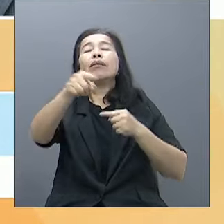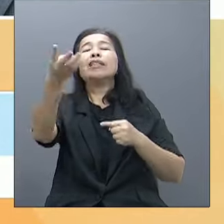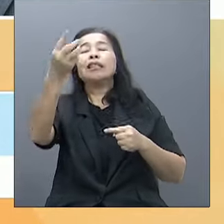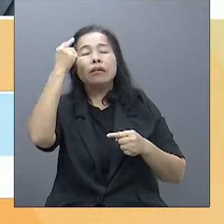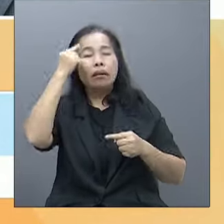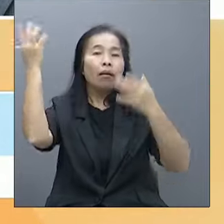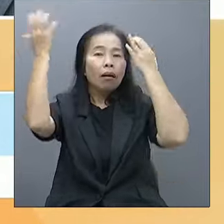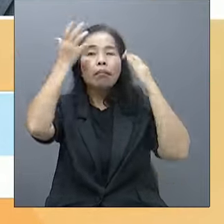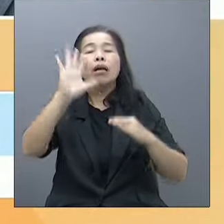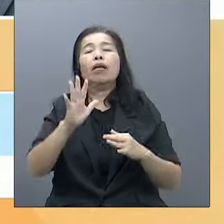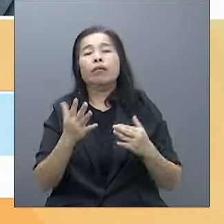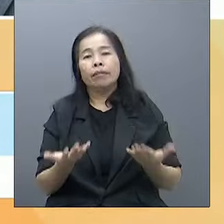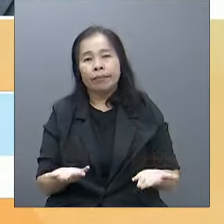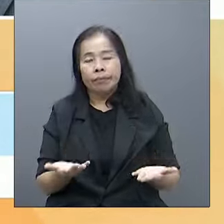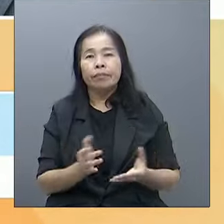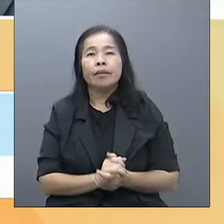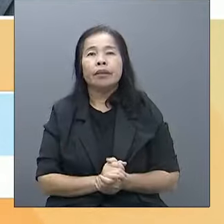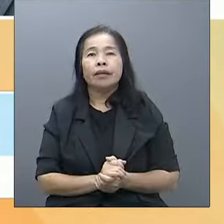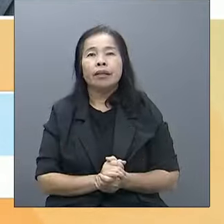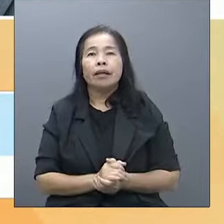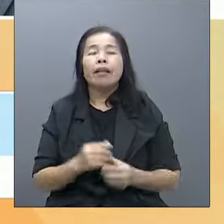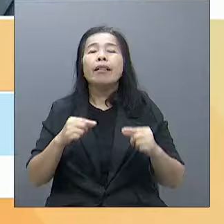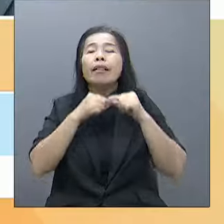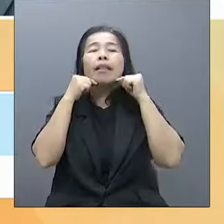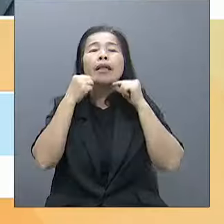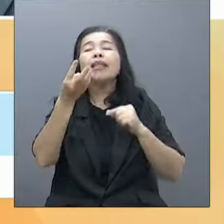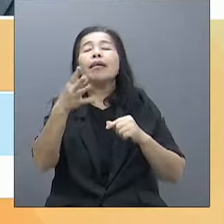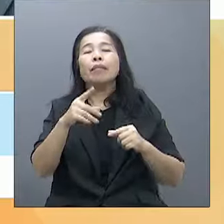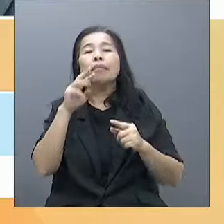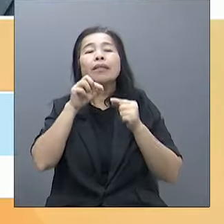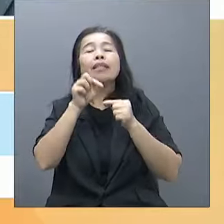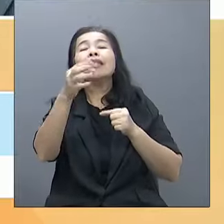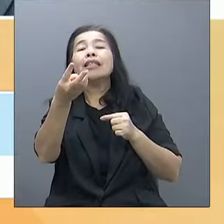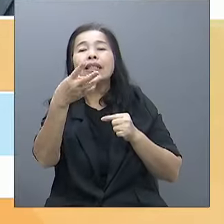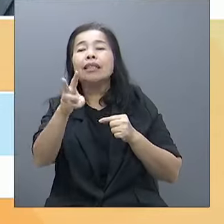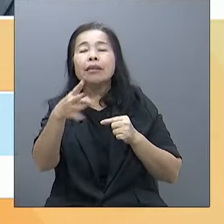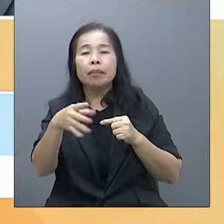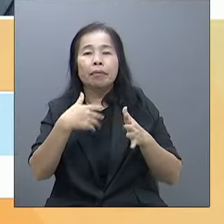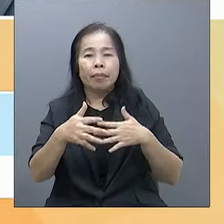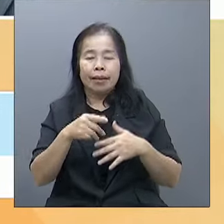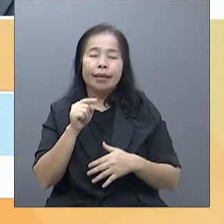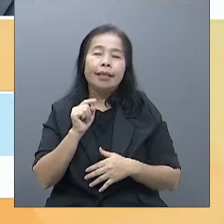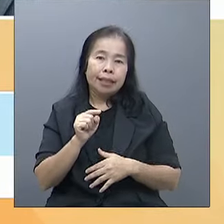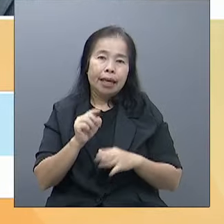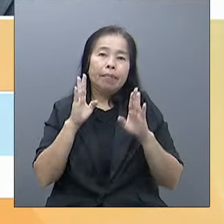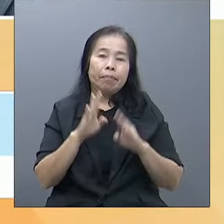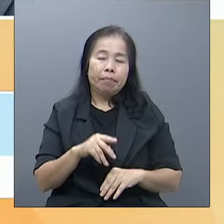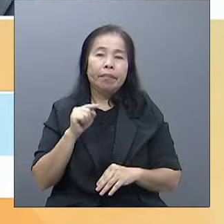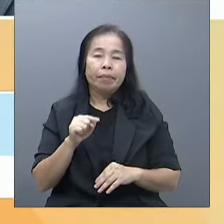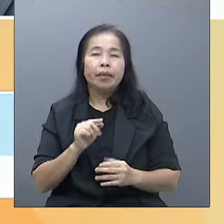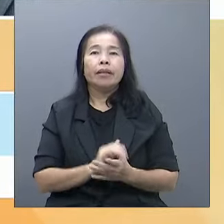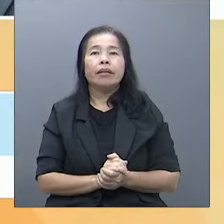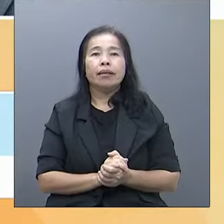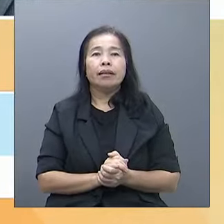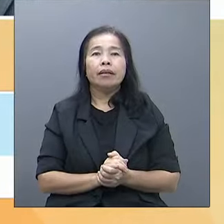อง ค่ะ ไปแค่นี้เองไม่เป็นไรหรอกแต่ไอ้ส่วนมากมันก็จะเกิดเหตุแบบเนี้ยอย่างเนี้ย ค่ะ นะครับมันต้องสร้างส